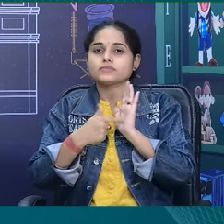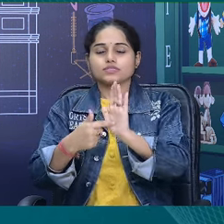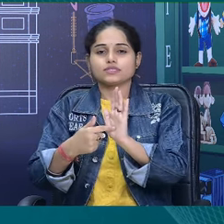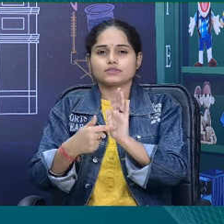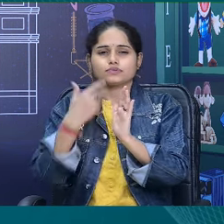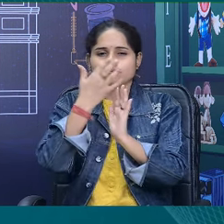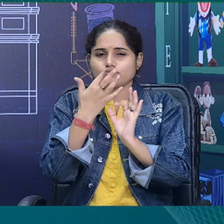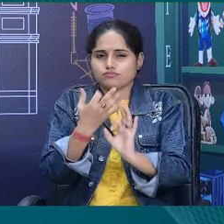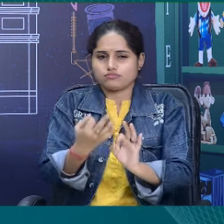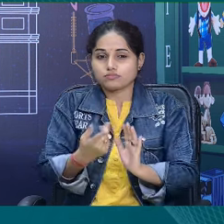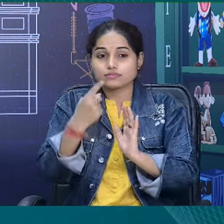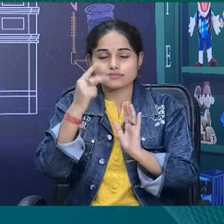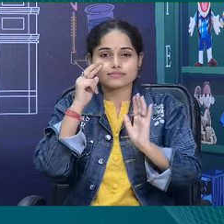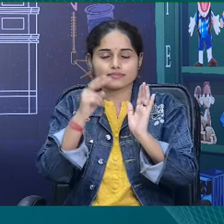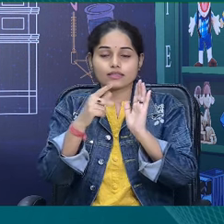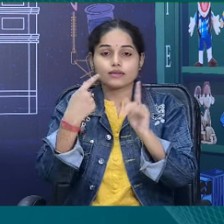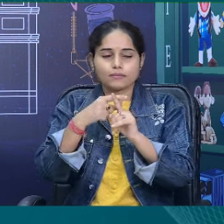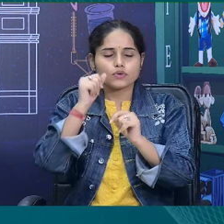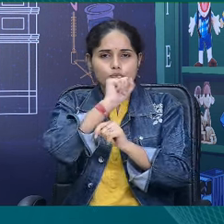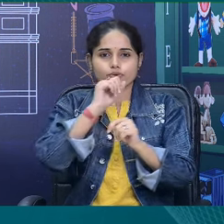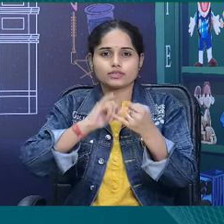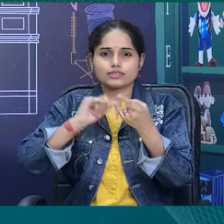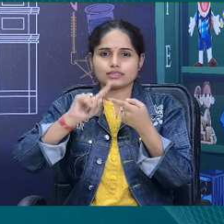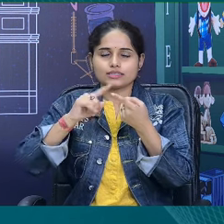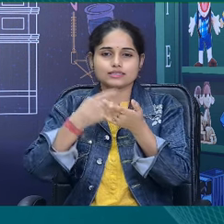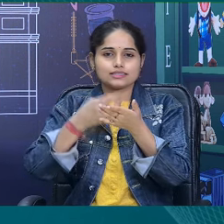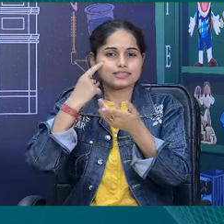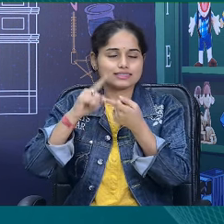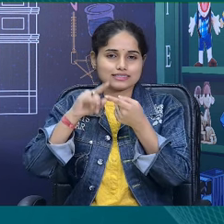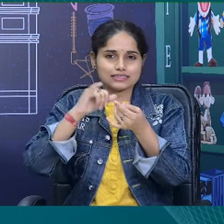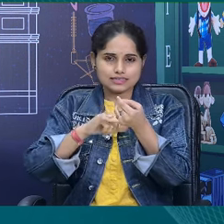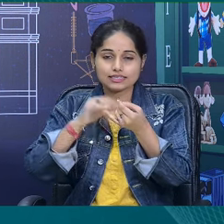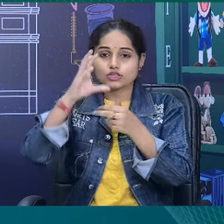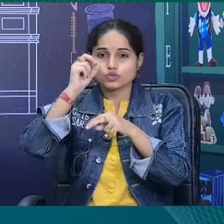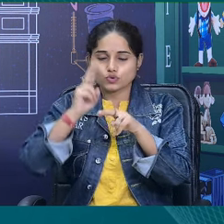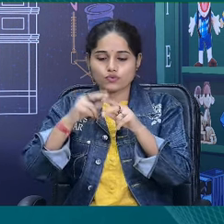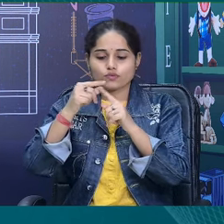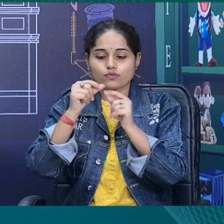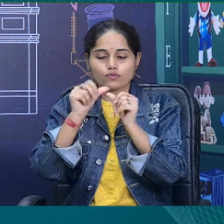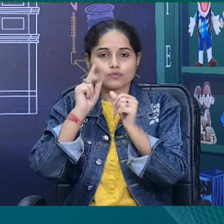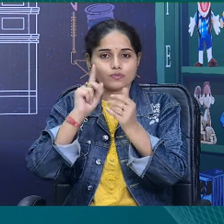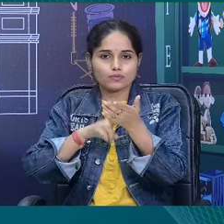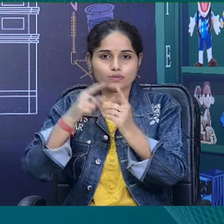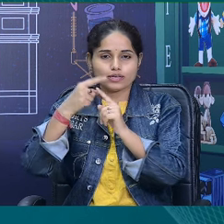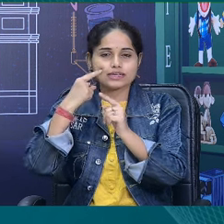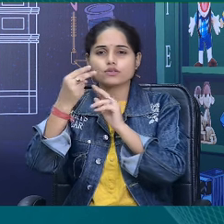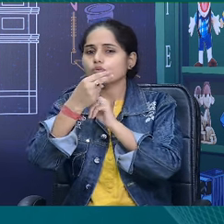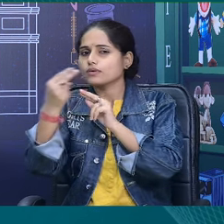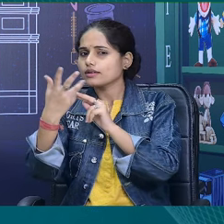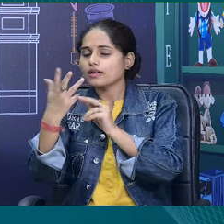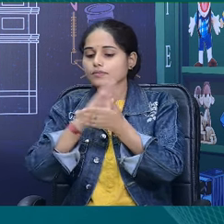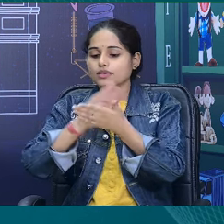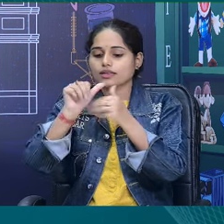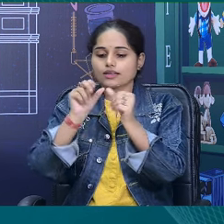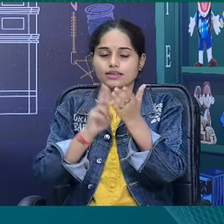प्रतिमा उन्होंने बनाई इन इनफैक्ट सीरीज ऑफ पेंटिंग्स था जिसमें जिसको कहा जाता है हंगरी बंगाल